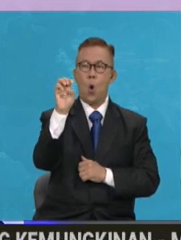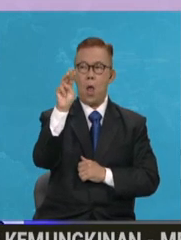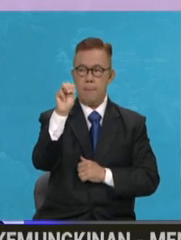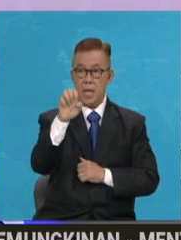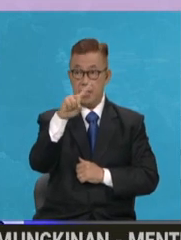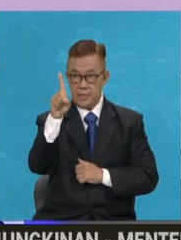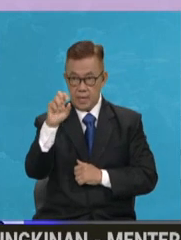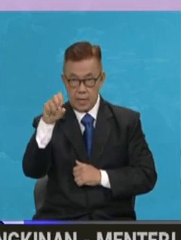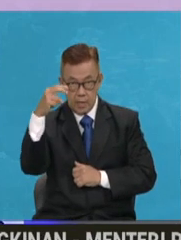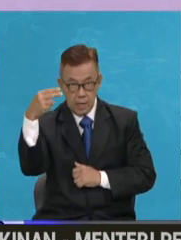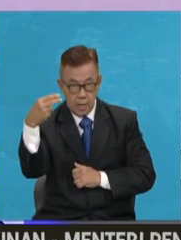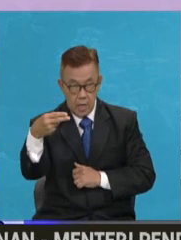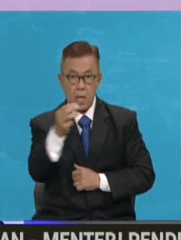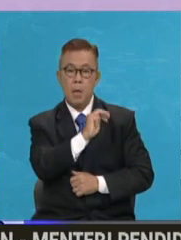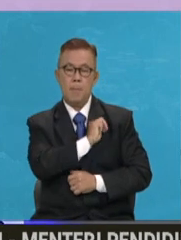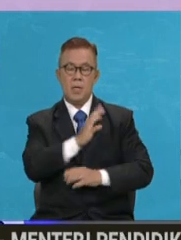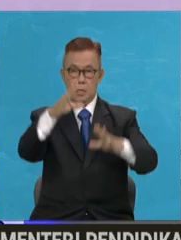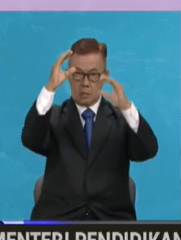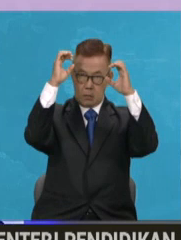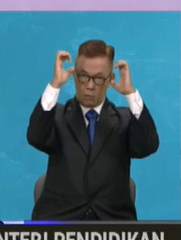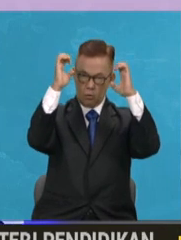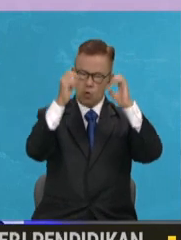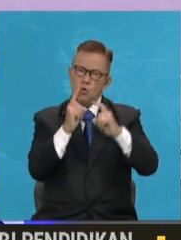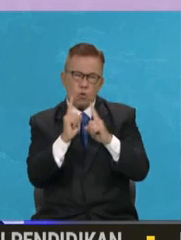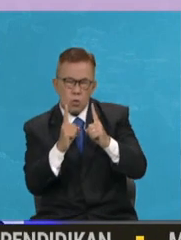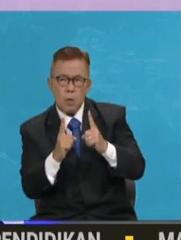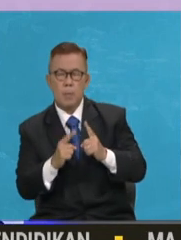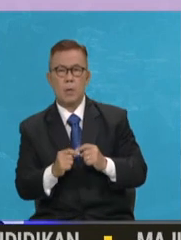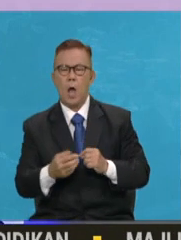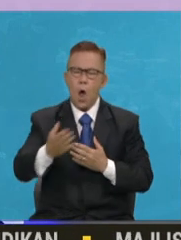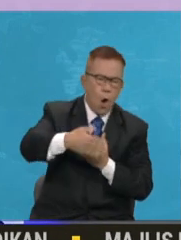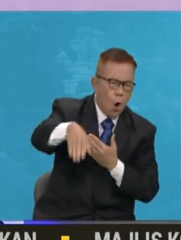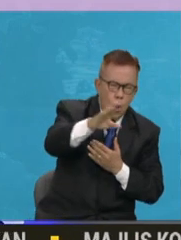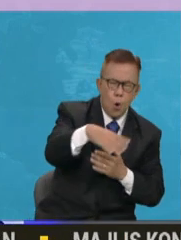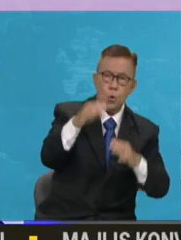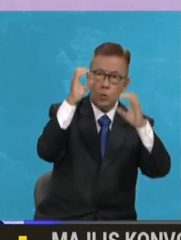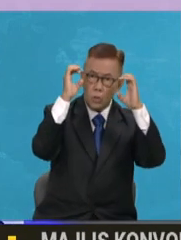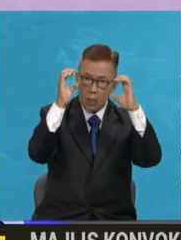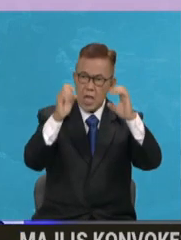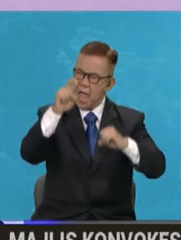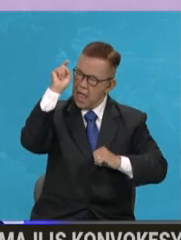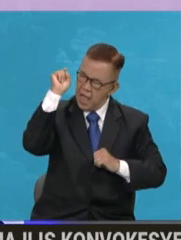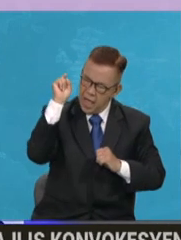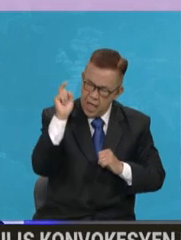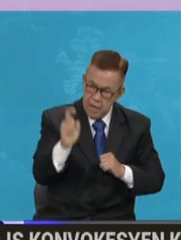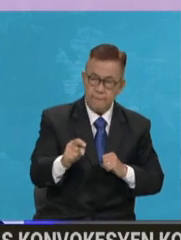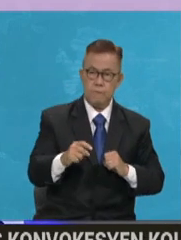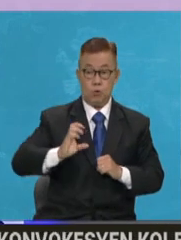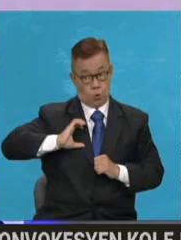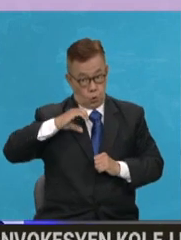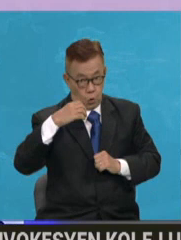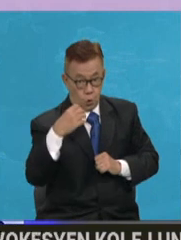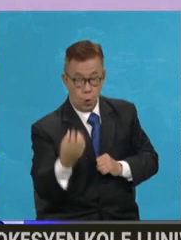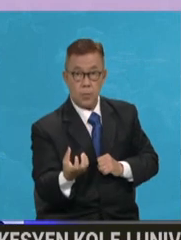binti Haji Muhammad Saleh menteri pendidikan menekankan para guru juga perlu berdaya tahan dan terus komentar